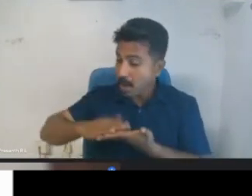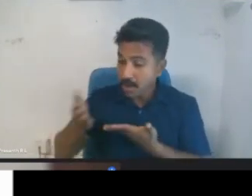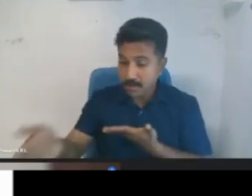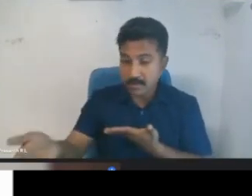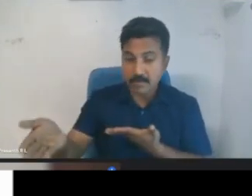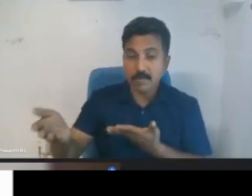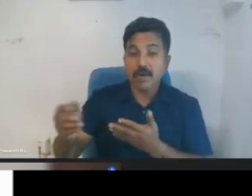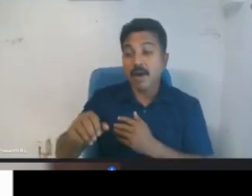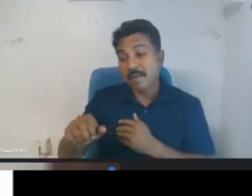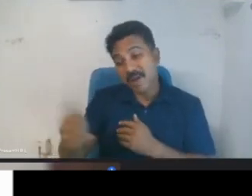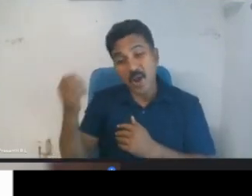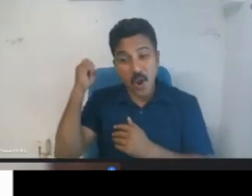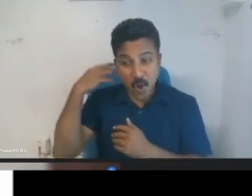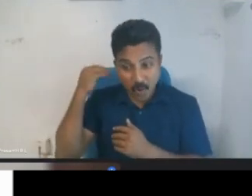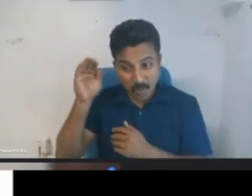നിങ്ങളുടെ